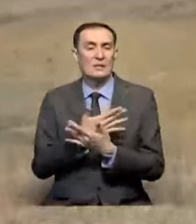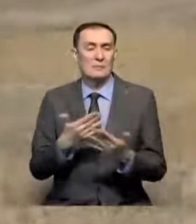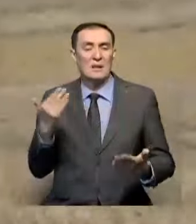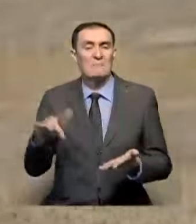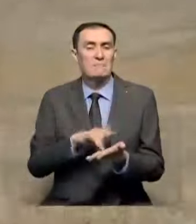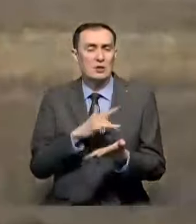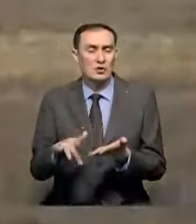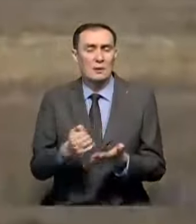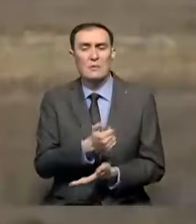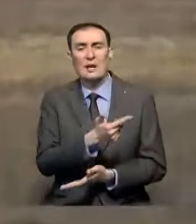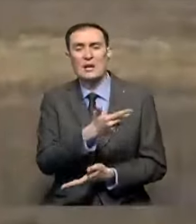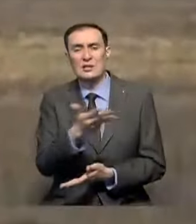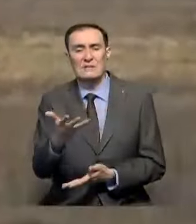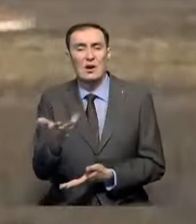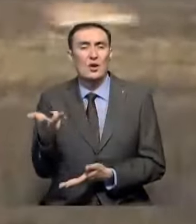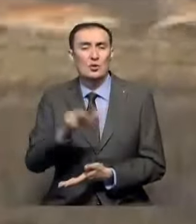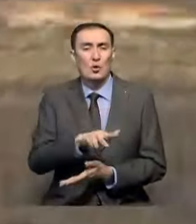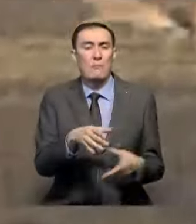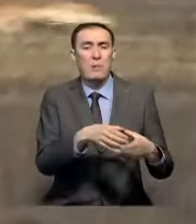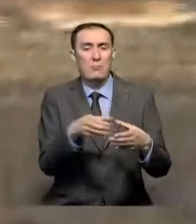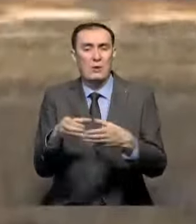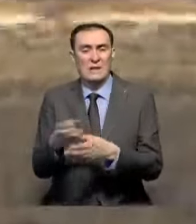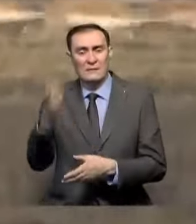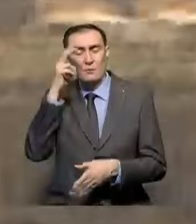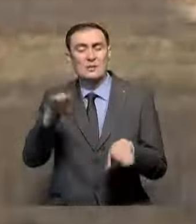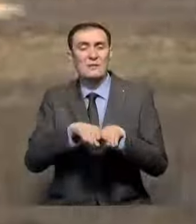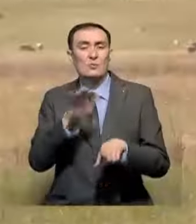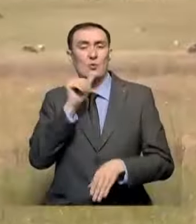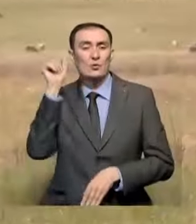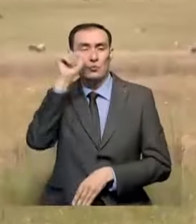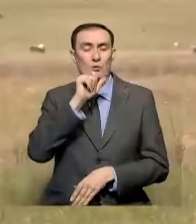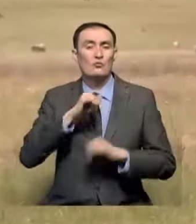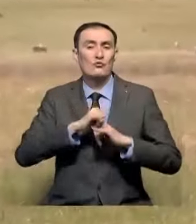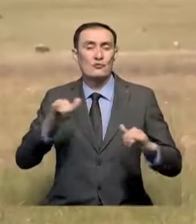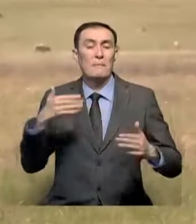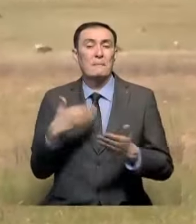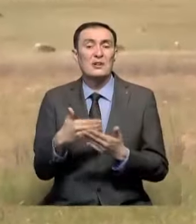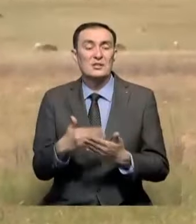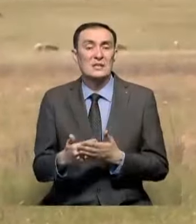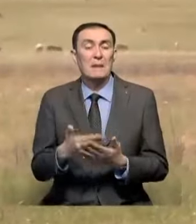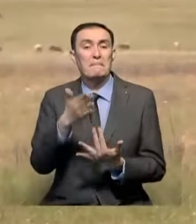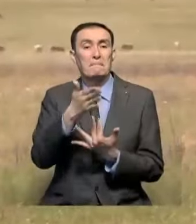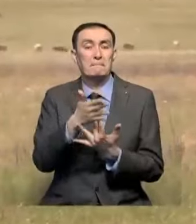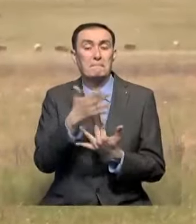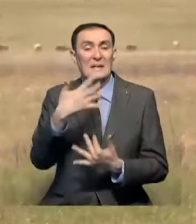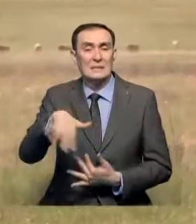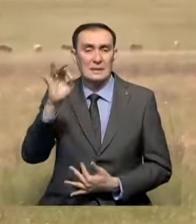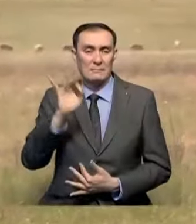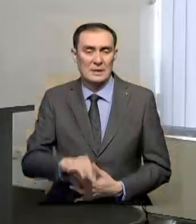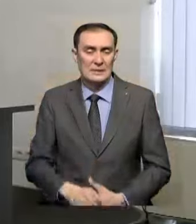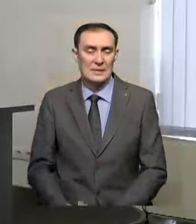по их подсчётам количество всех трёх популяций в сравнении с прошлым годом выросло почти на